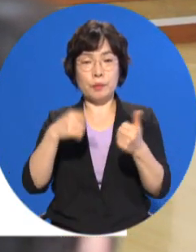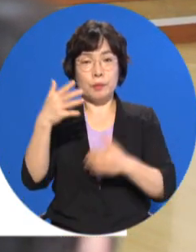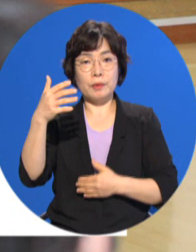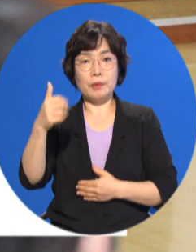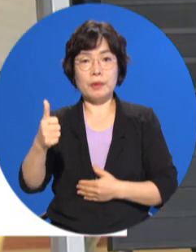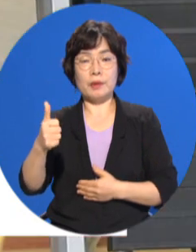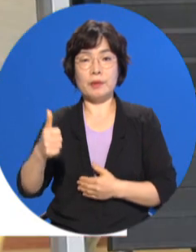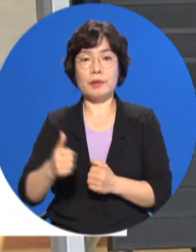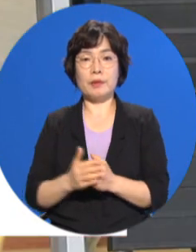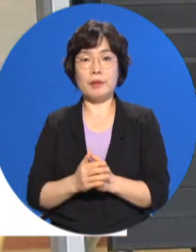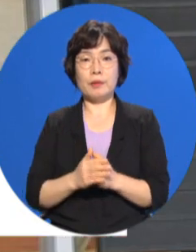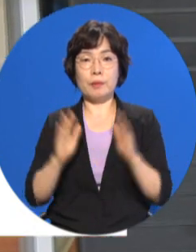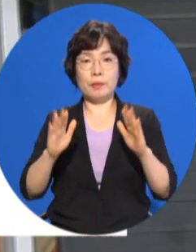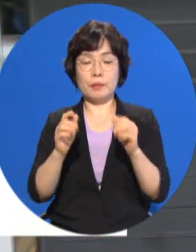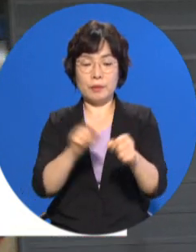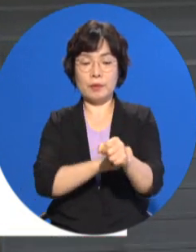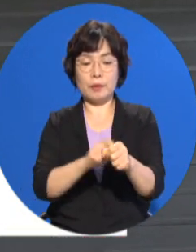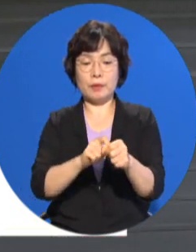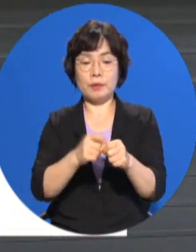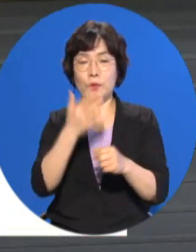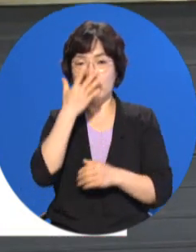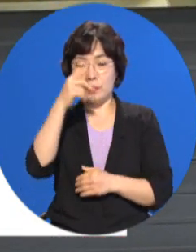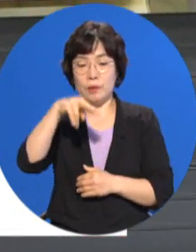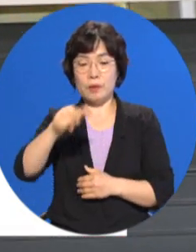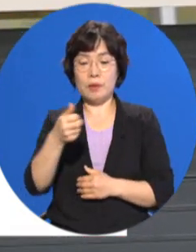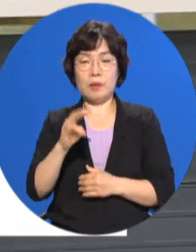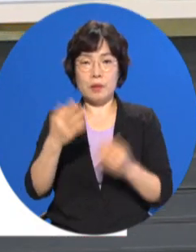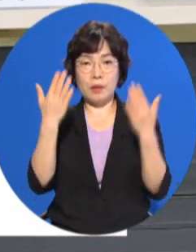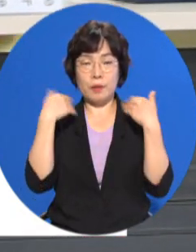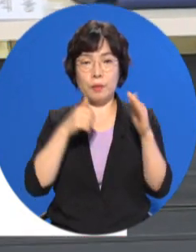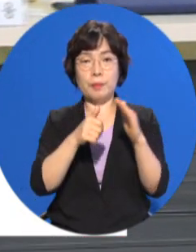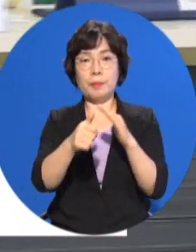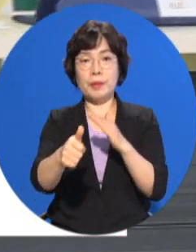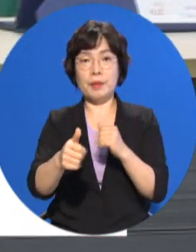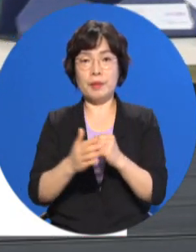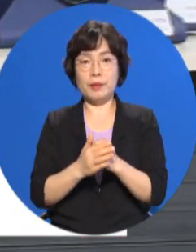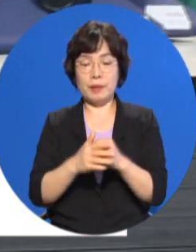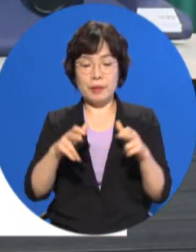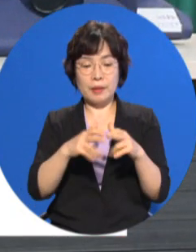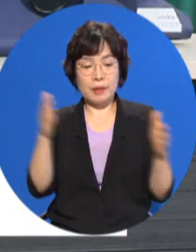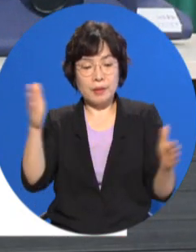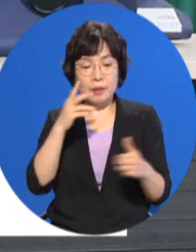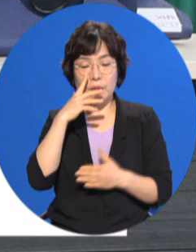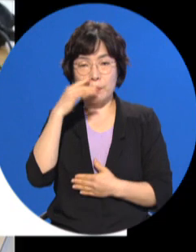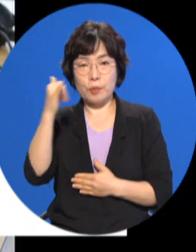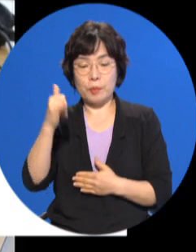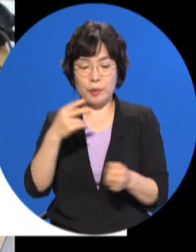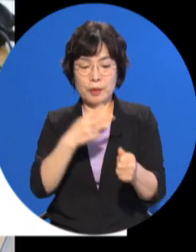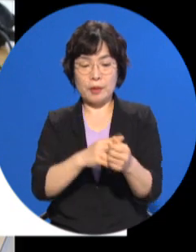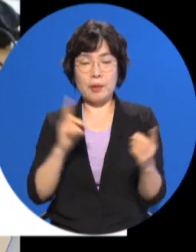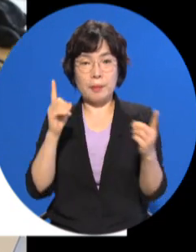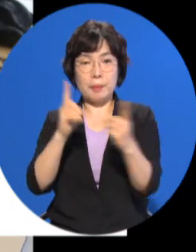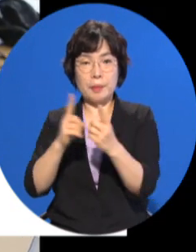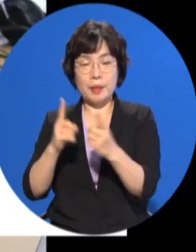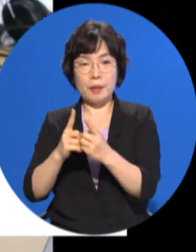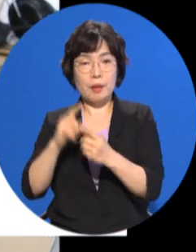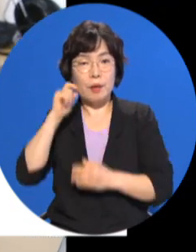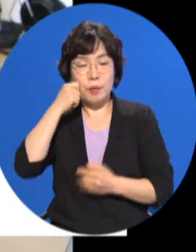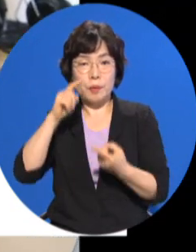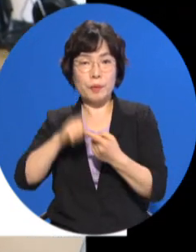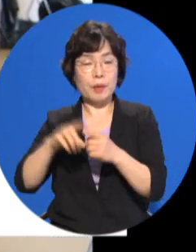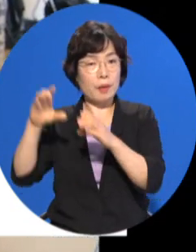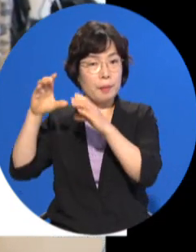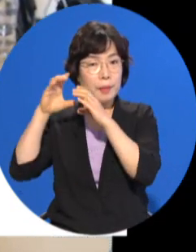전라남도 교육감은 오늘 특수학교인 순천 선해학교를 방문해 장애 학생과 학부모 교사들을 만나 고충을